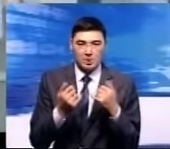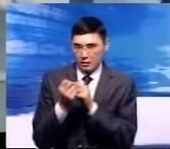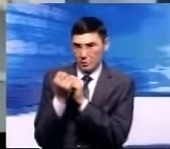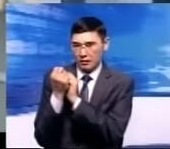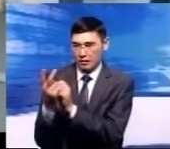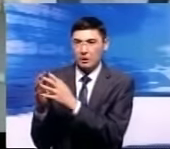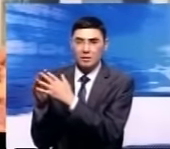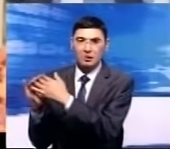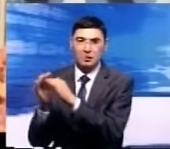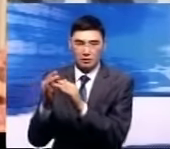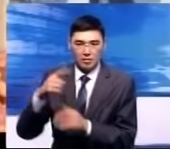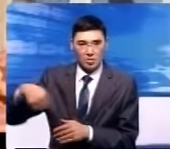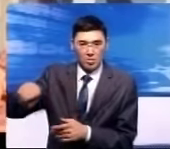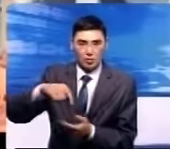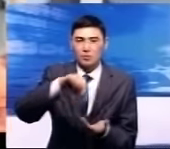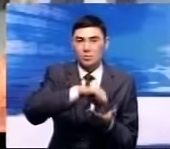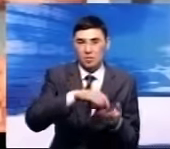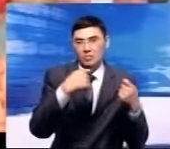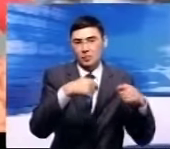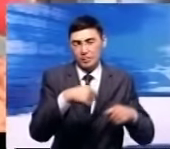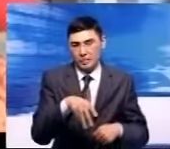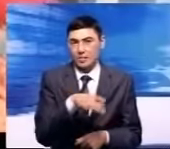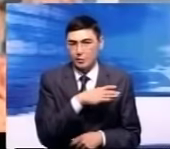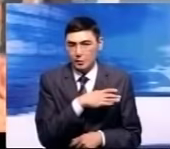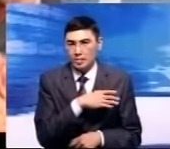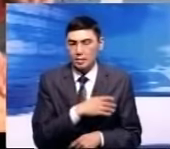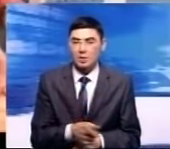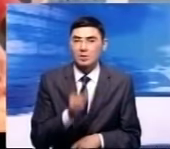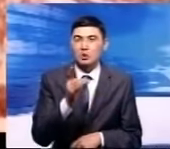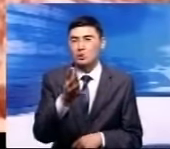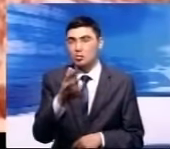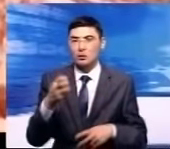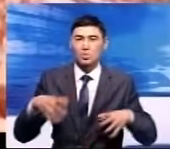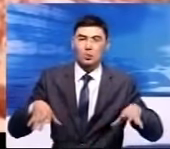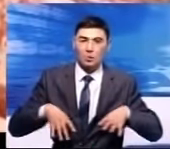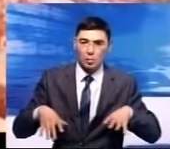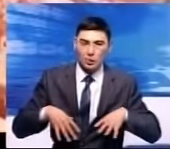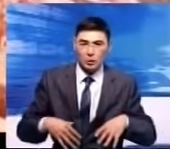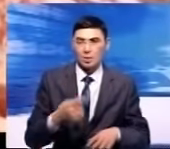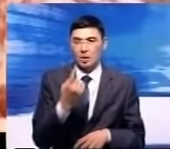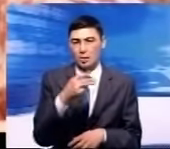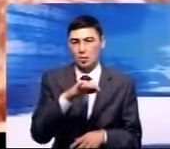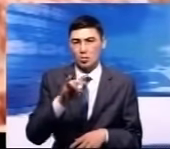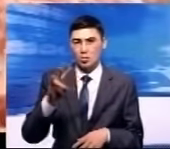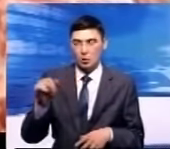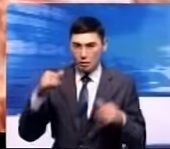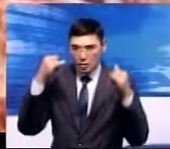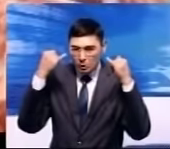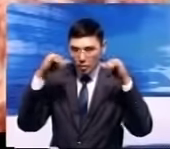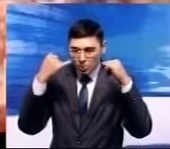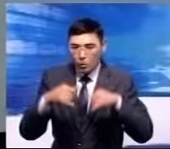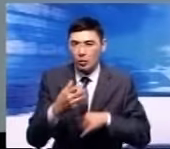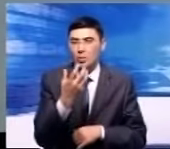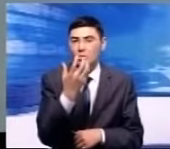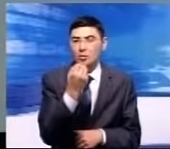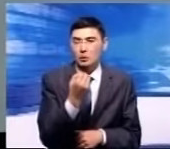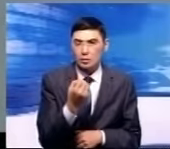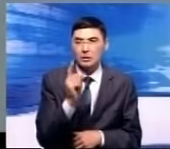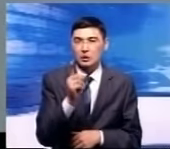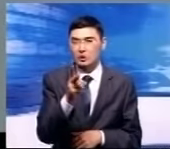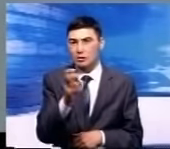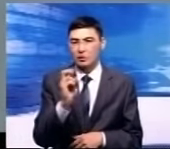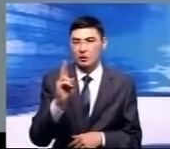округов. Они предложили вниманию горожан 1,5 тонны конины, более 1 тонны говядины и 1200 килограмм